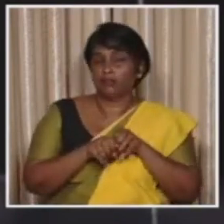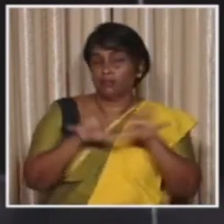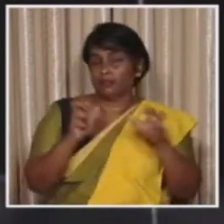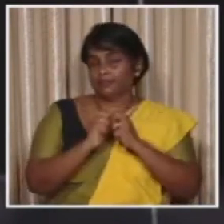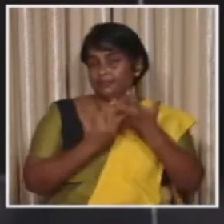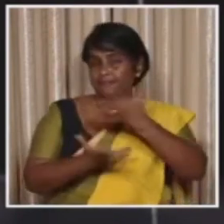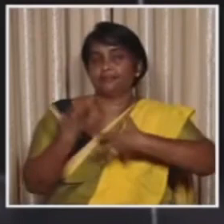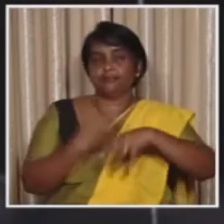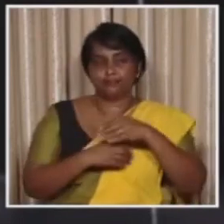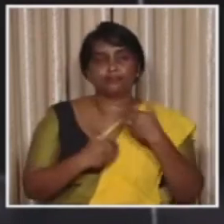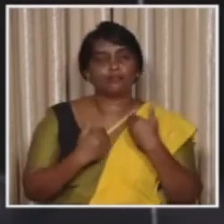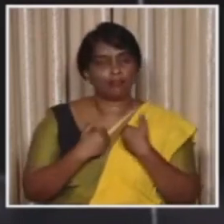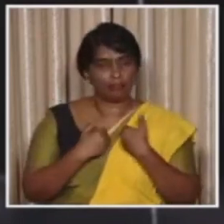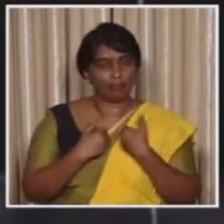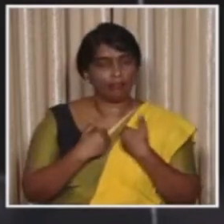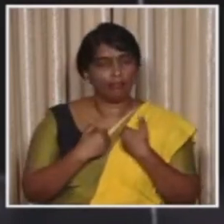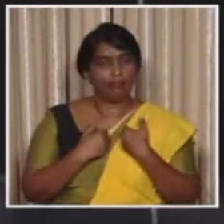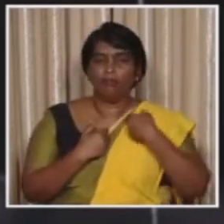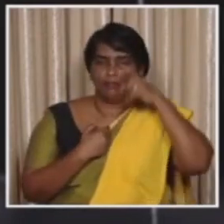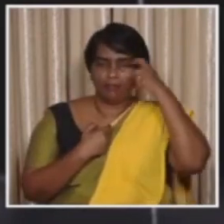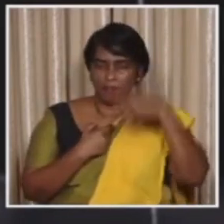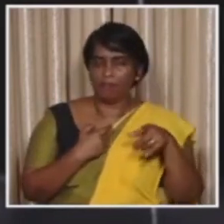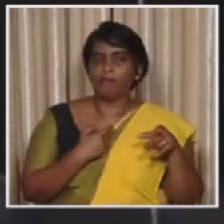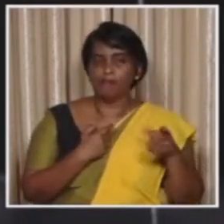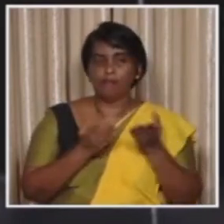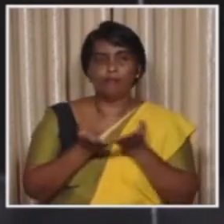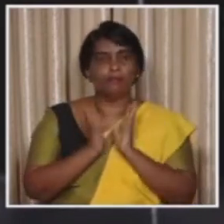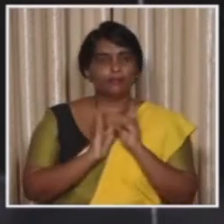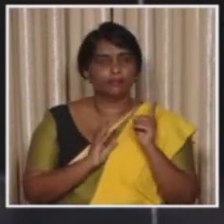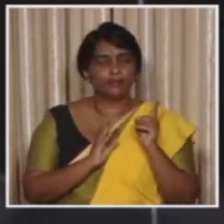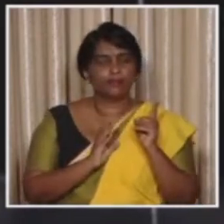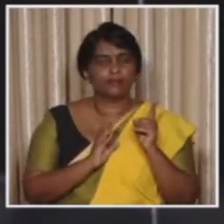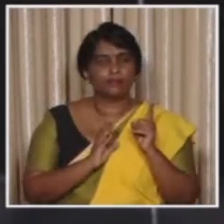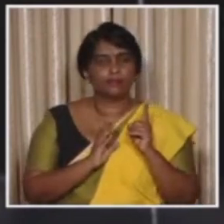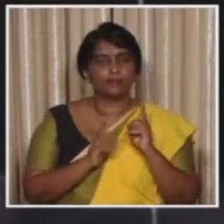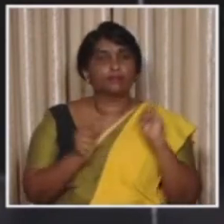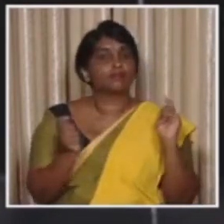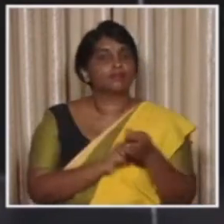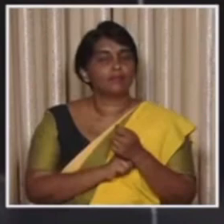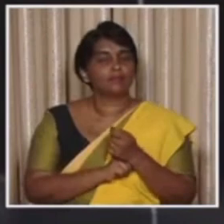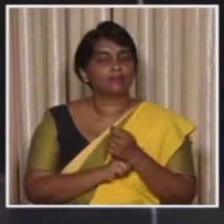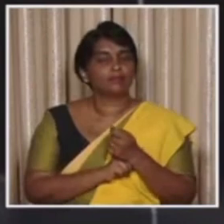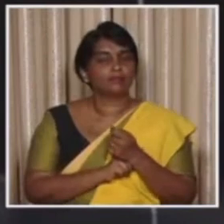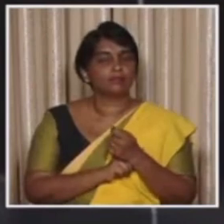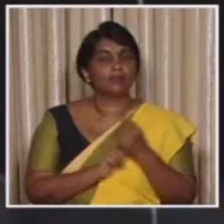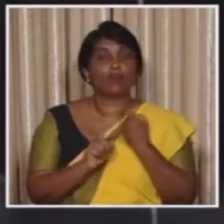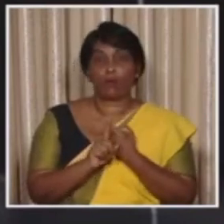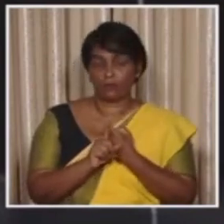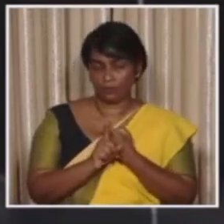අවුලක්. දැන් අපේ අර මම දැක්කා ඉන්දියාවේ වාර්තා තිබ්බ ක්‍රිකට් ක්‍රීඩකයා